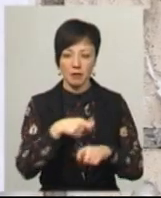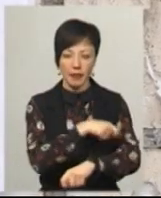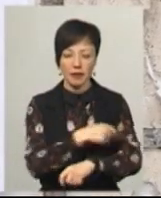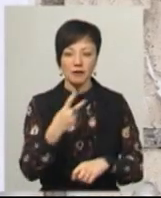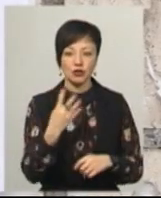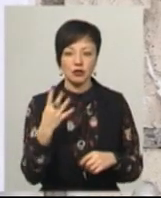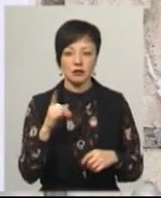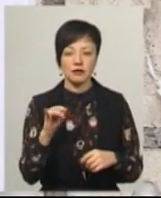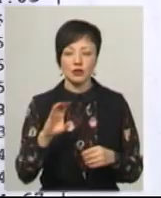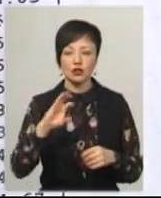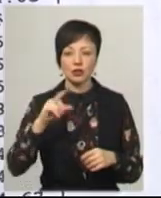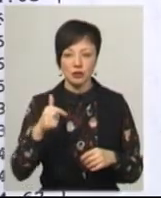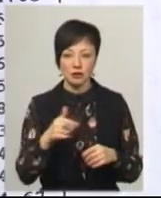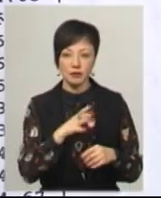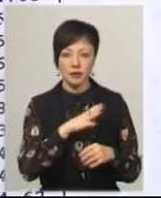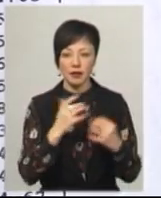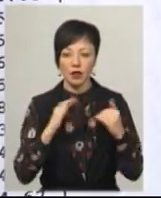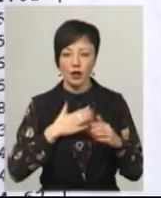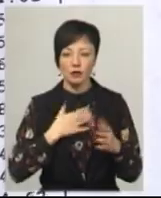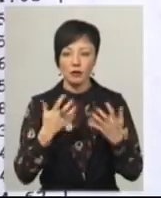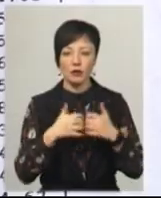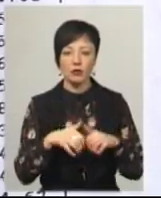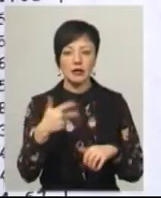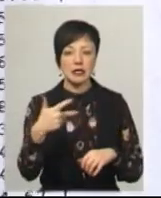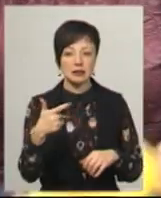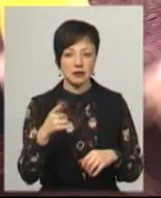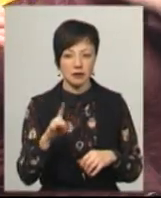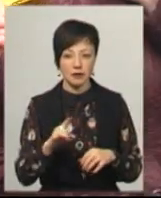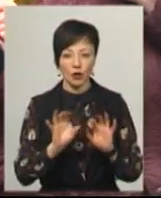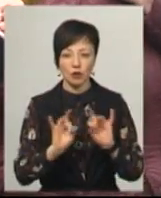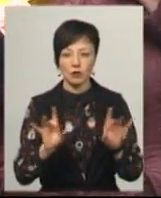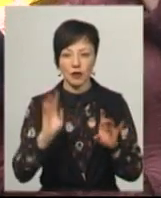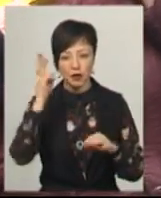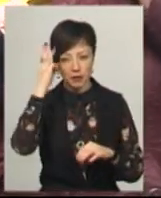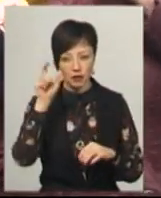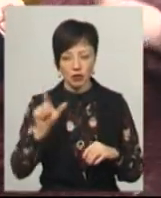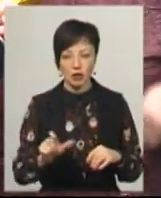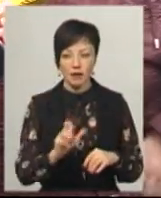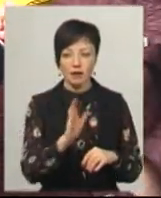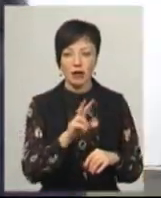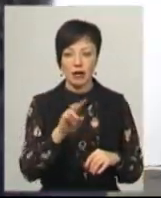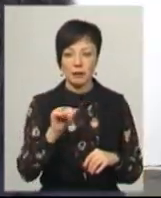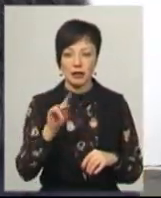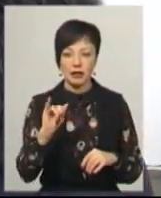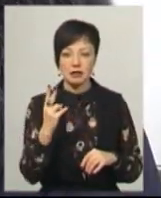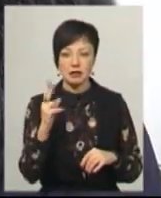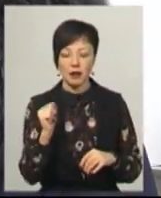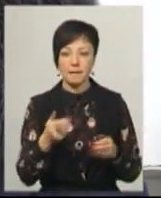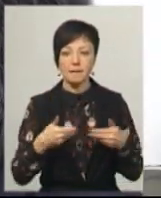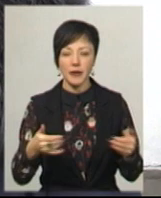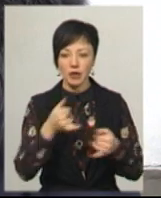24 гривні, а в січні стала, за нашими підрахунками, майже 30 гривень, розповідає хмельничанка Валентина Ліпніцька. Ми не